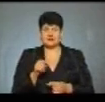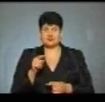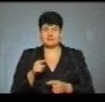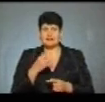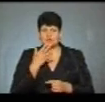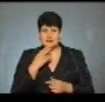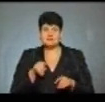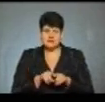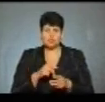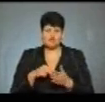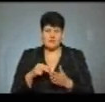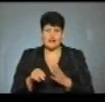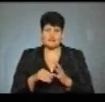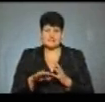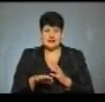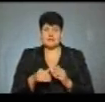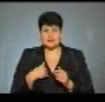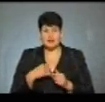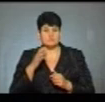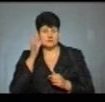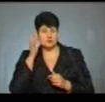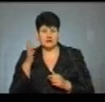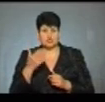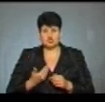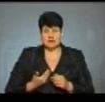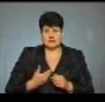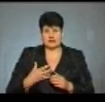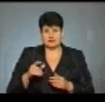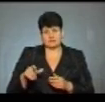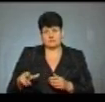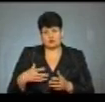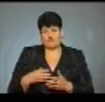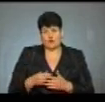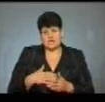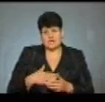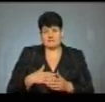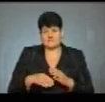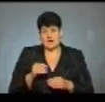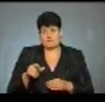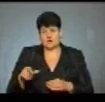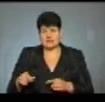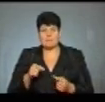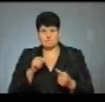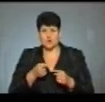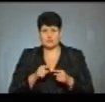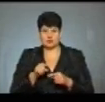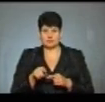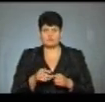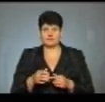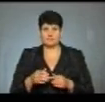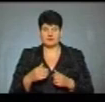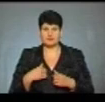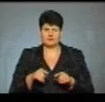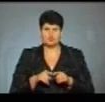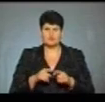також скуповували землю, але я прислухаюсь до жителів своїх і до моїх виборців, які проти цього, вони там теж, у нас